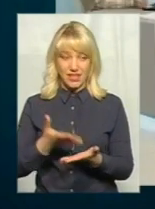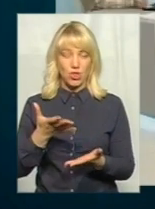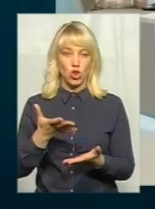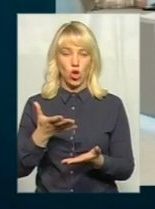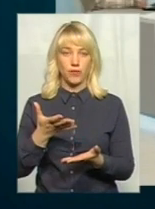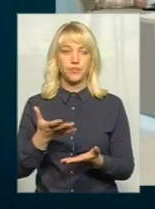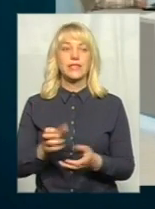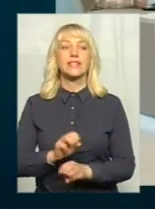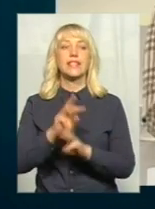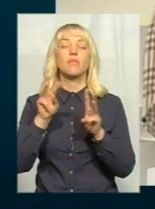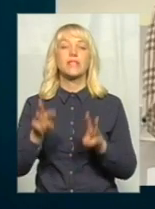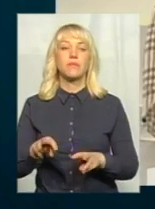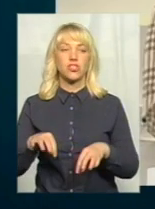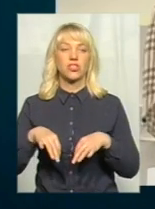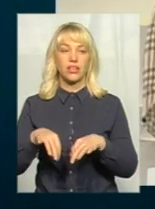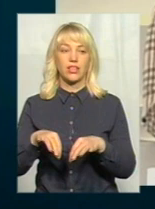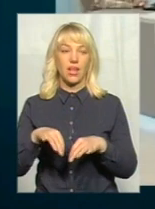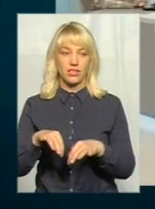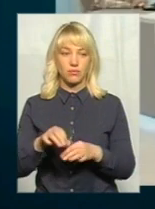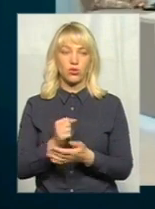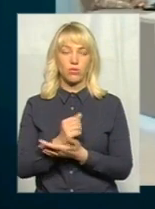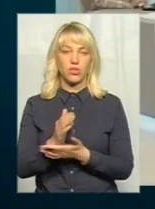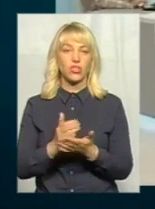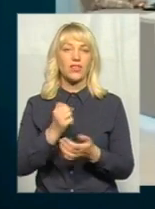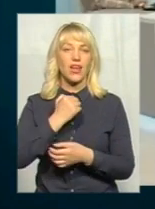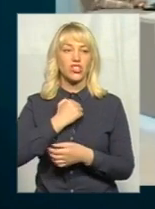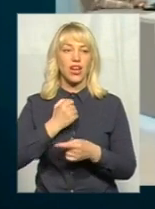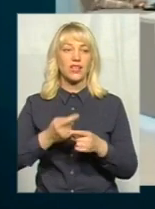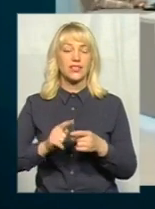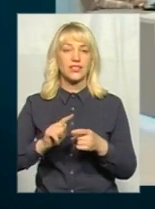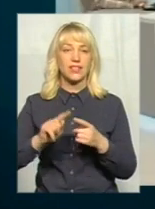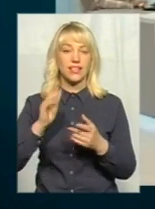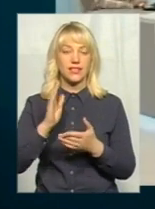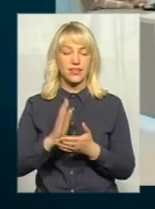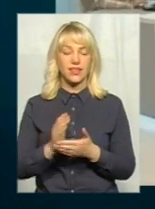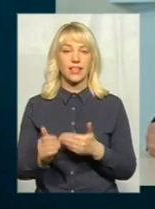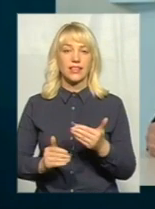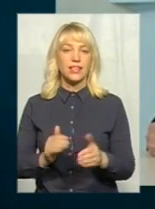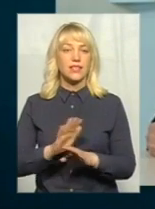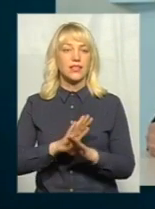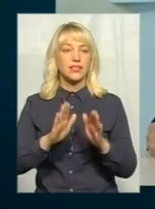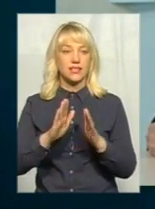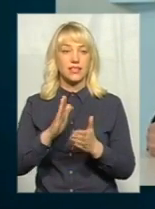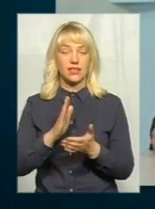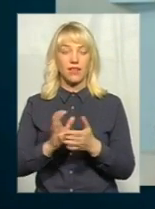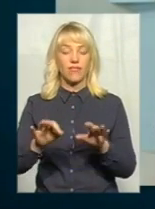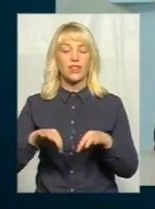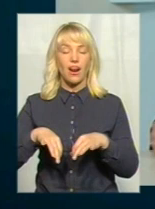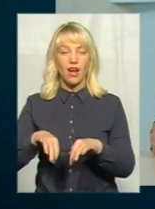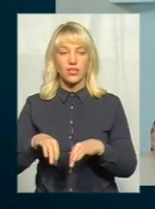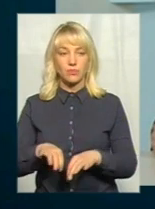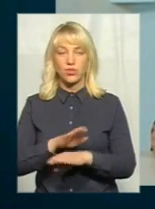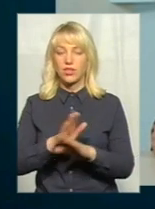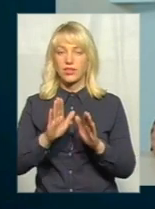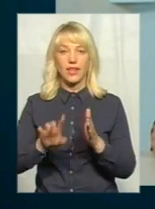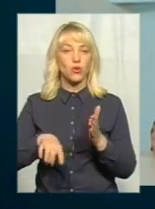повноцінно забезпечити транспортну мережу. На жаль, це є тенденція, вона не тільки є в транспорті, і вона є не тільки в